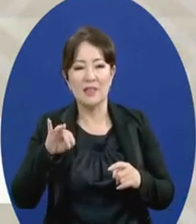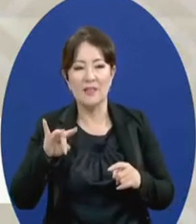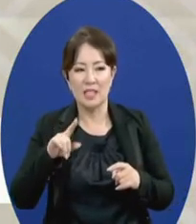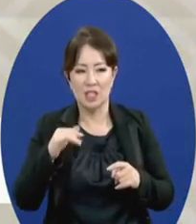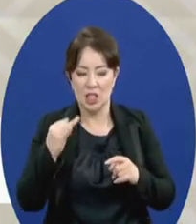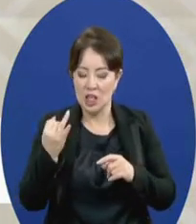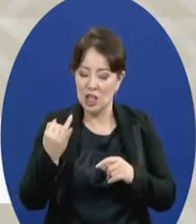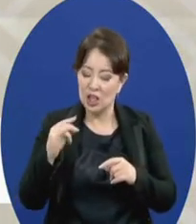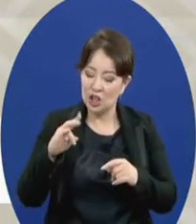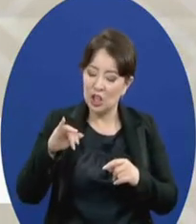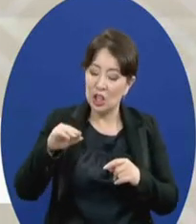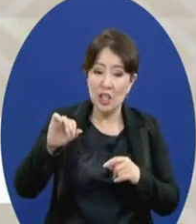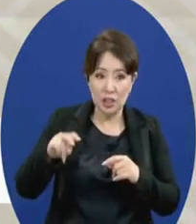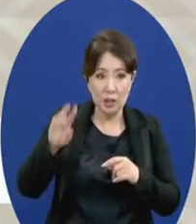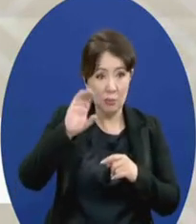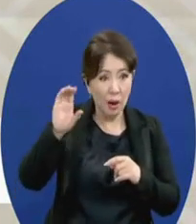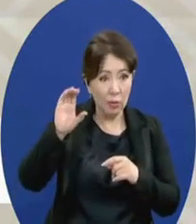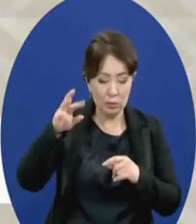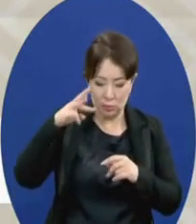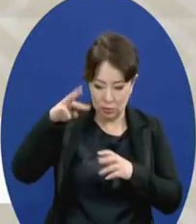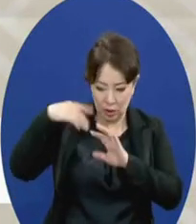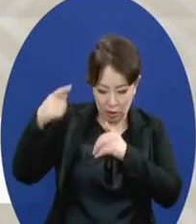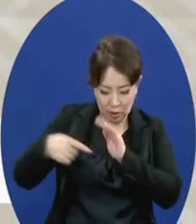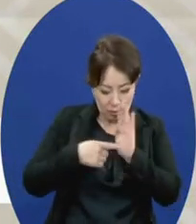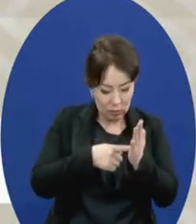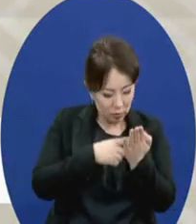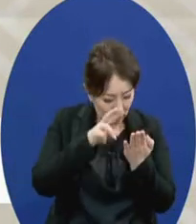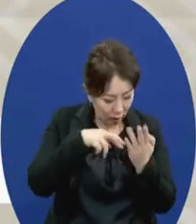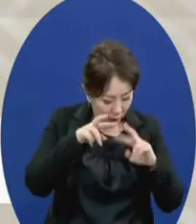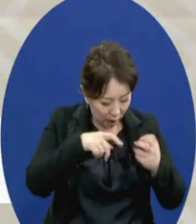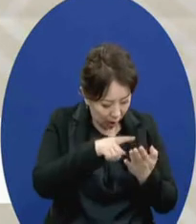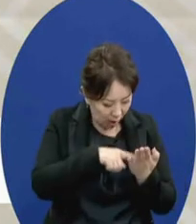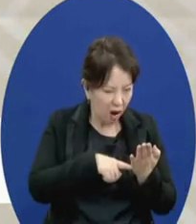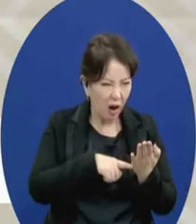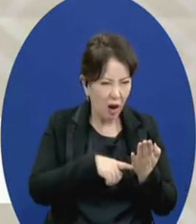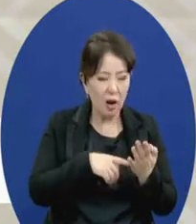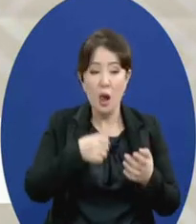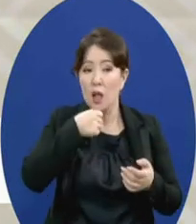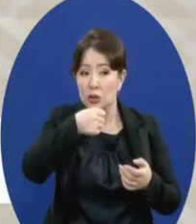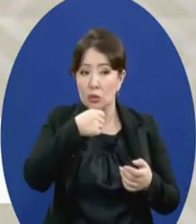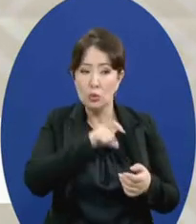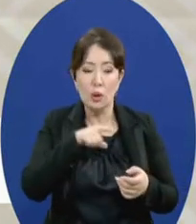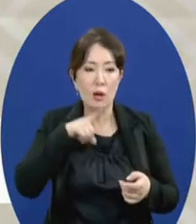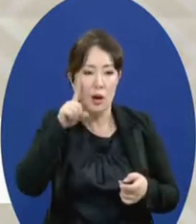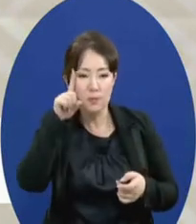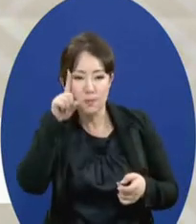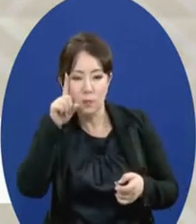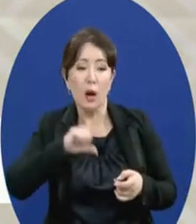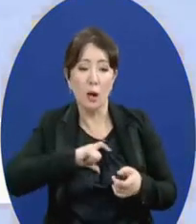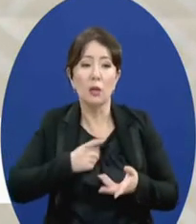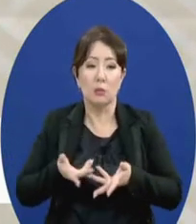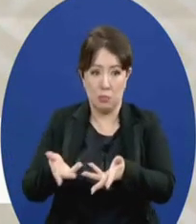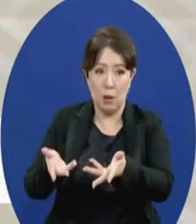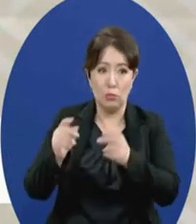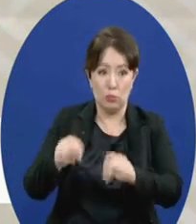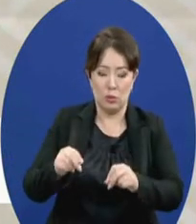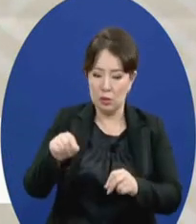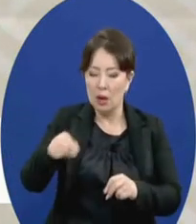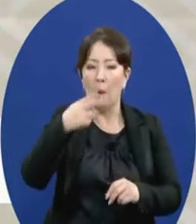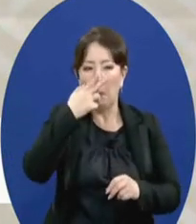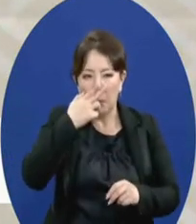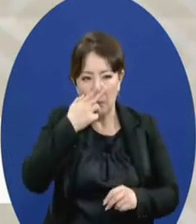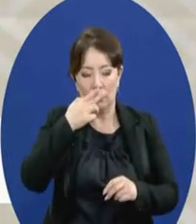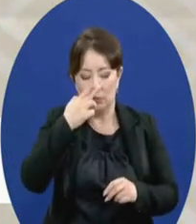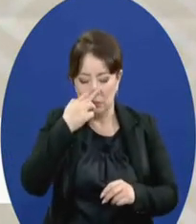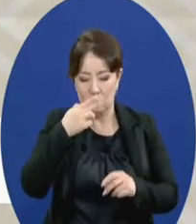International гэдэг энэ компаниудын судалгаануудаас бол харагдаад байгаа учраас бид сэтгүүлчдэд хардах эрхийг өгье. Энийг гүтгэх гэдгээр бол энэ